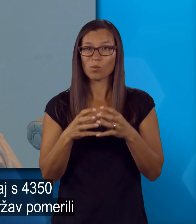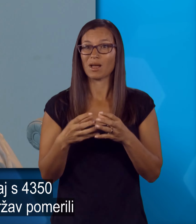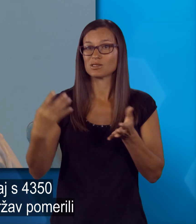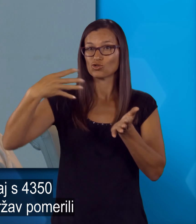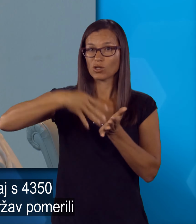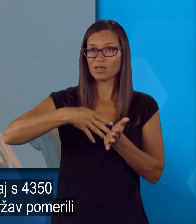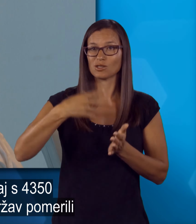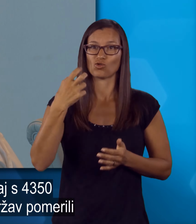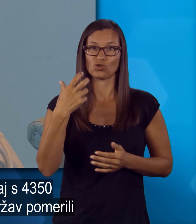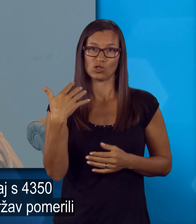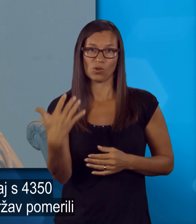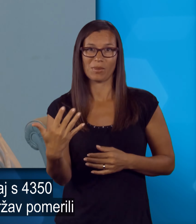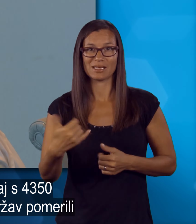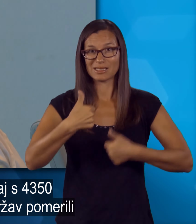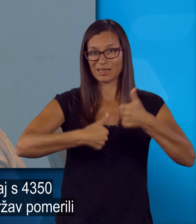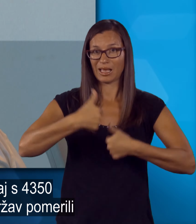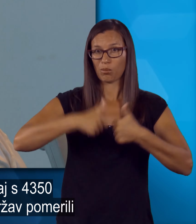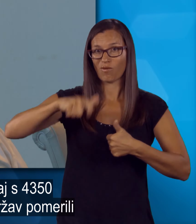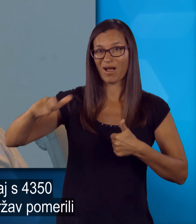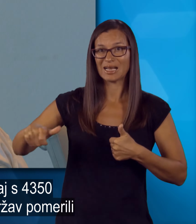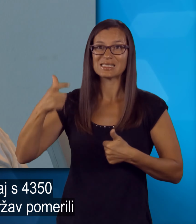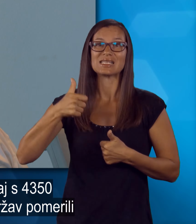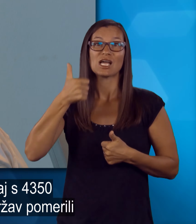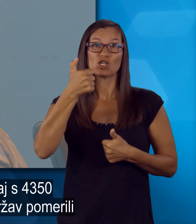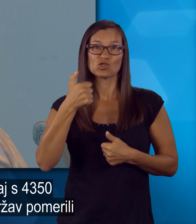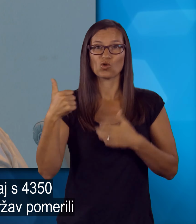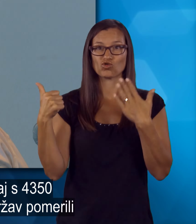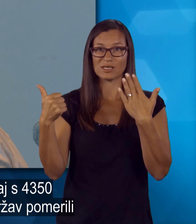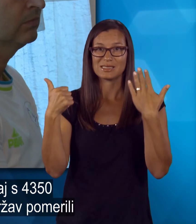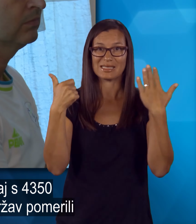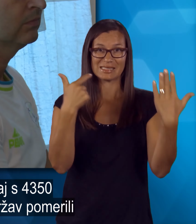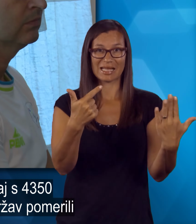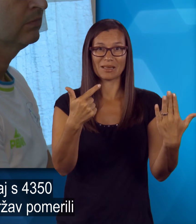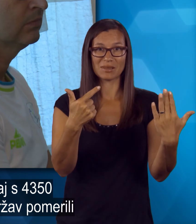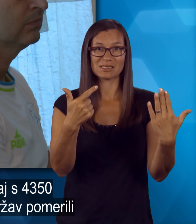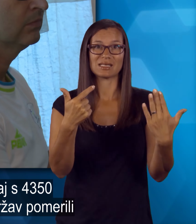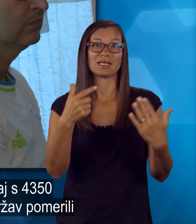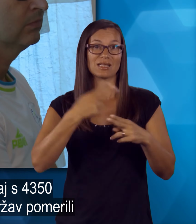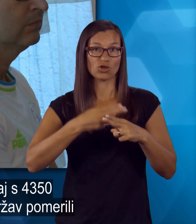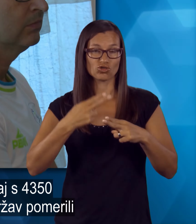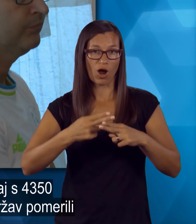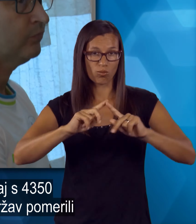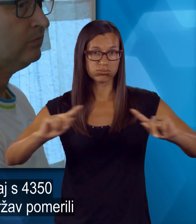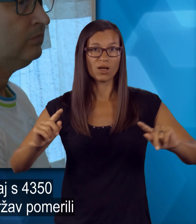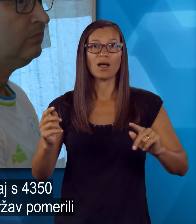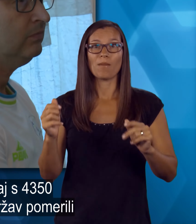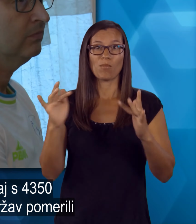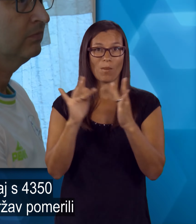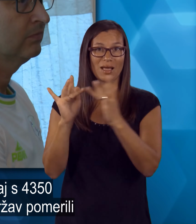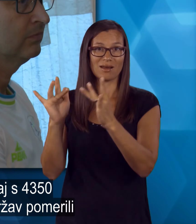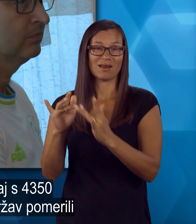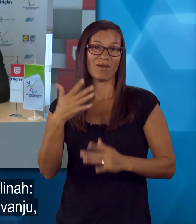4350 tekmovalci iz 176 držav pomerili v petih